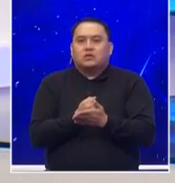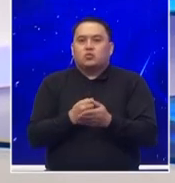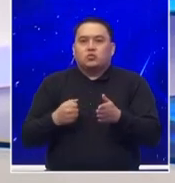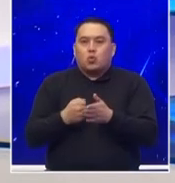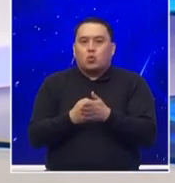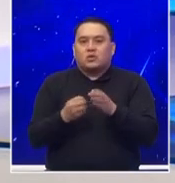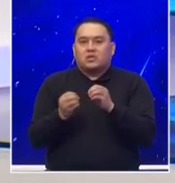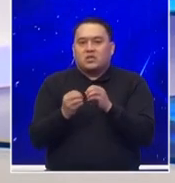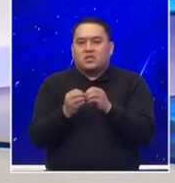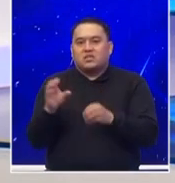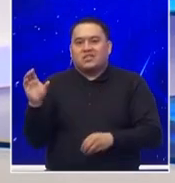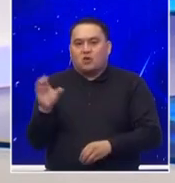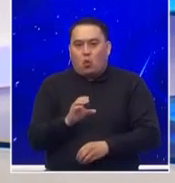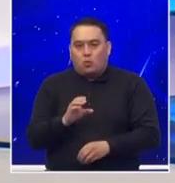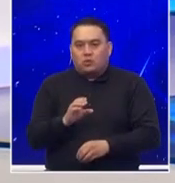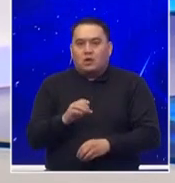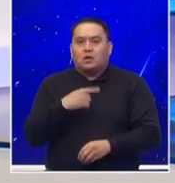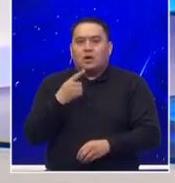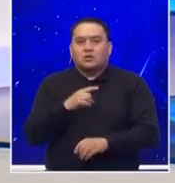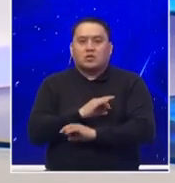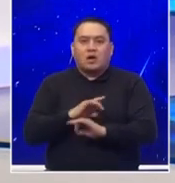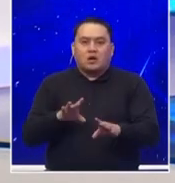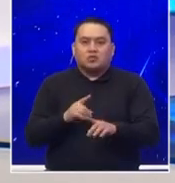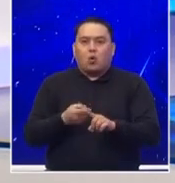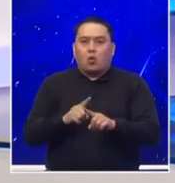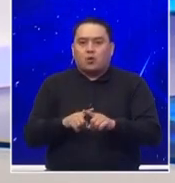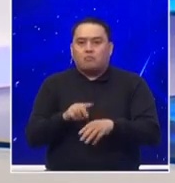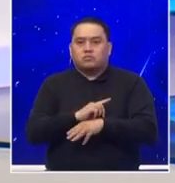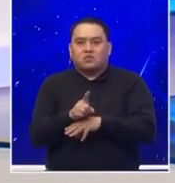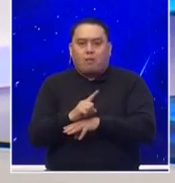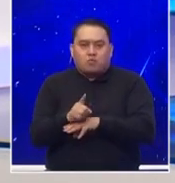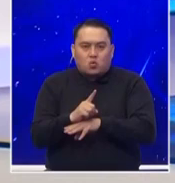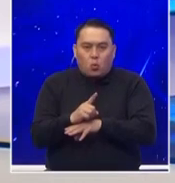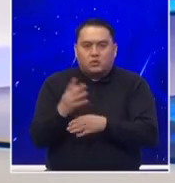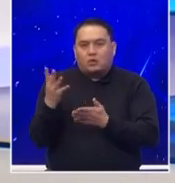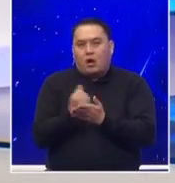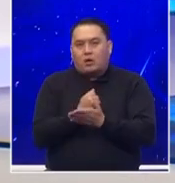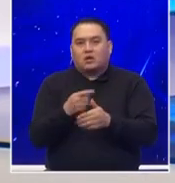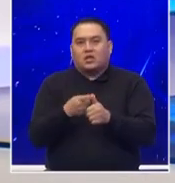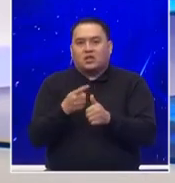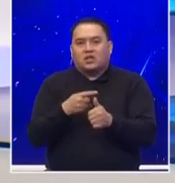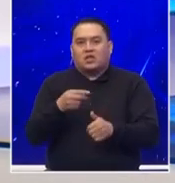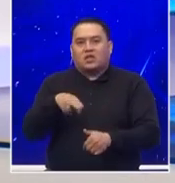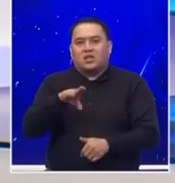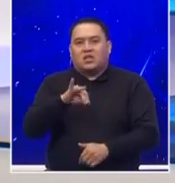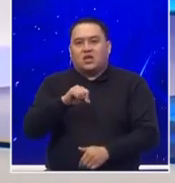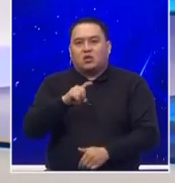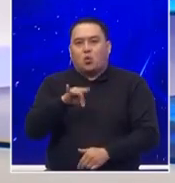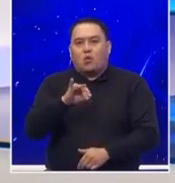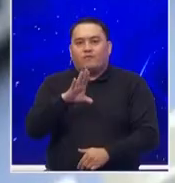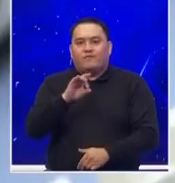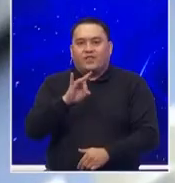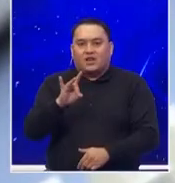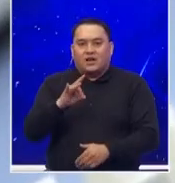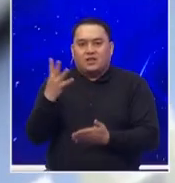COVID-19 за 10 секунд. Об этом говорится на сайте университета. Прибор, который получил название «Диагновир»,